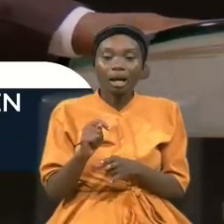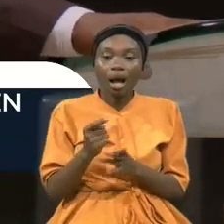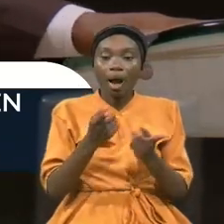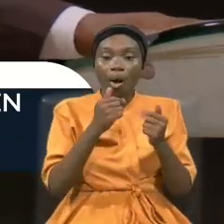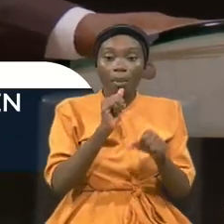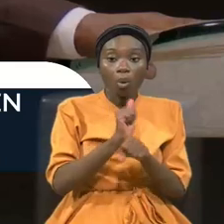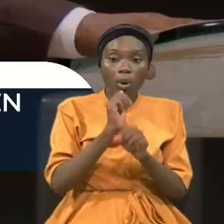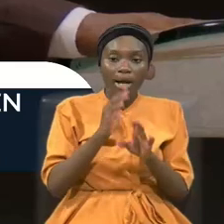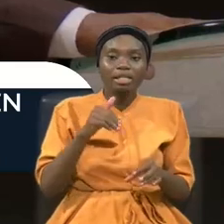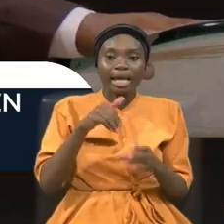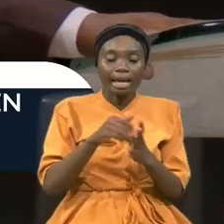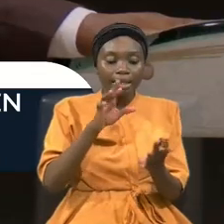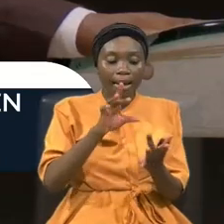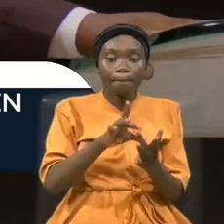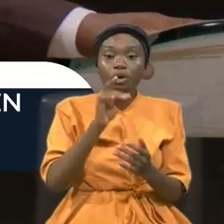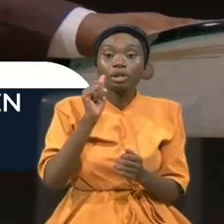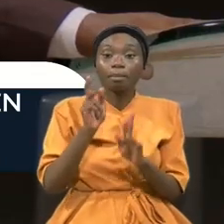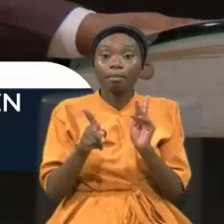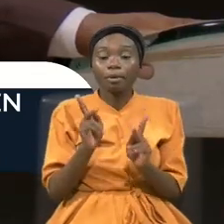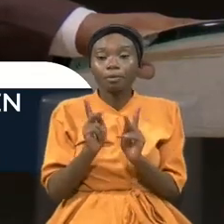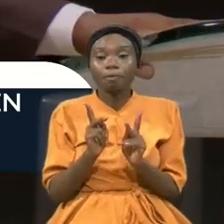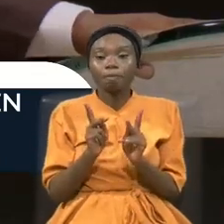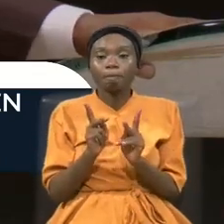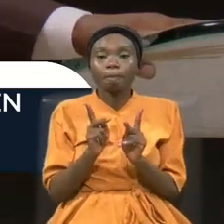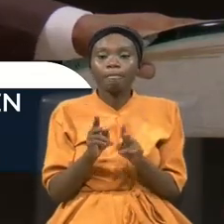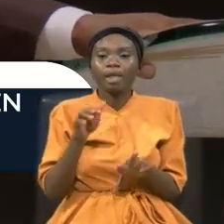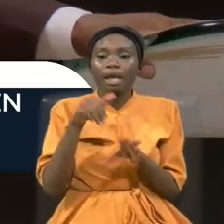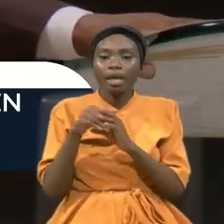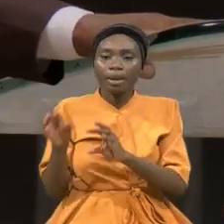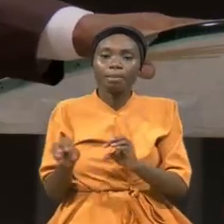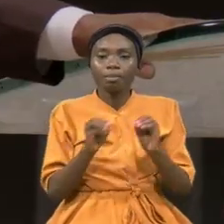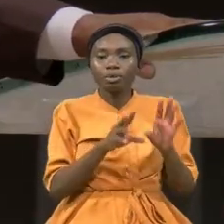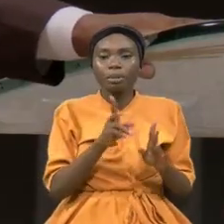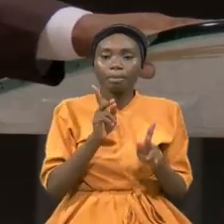choisissant les ouvriers, en désignant, en nommant les gens.